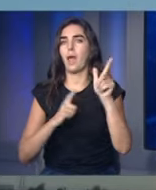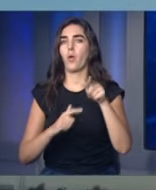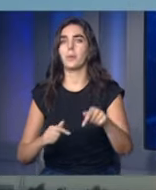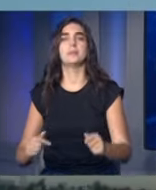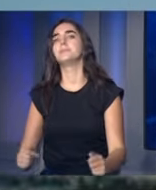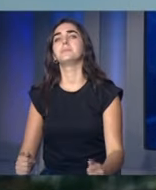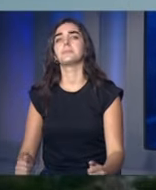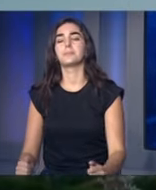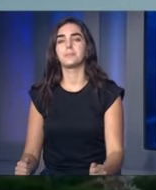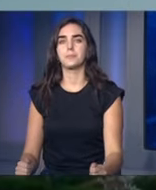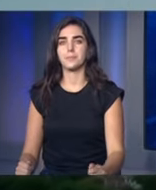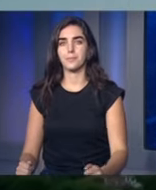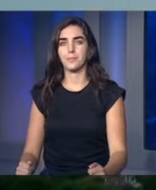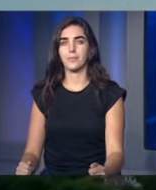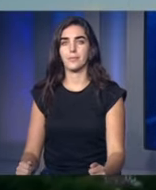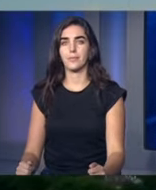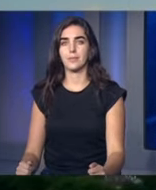محور المقاومة بحسب الأوساط.